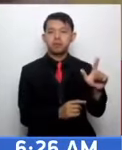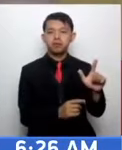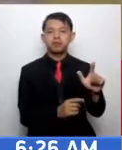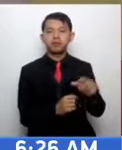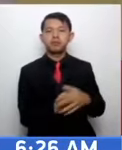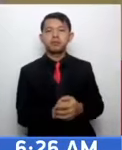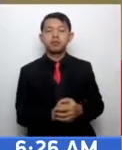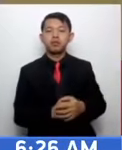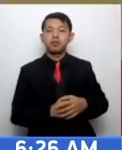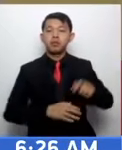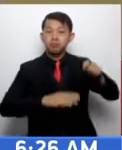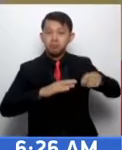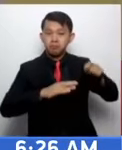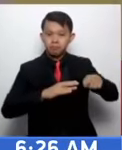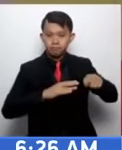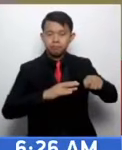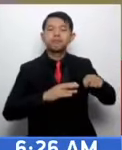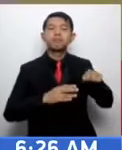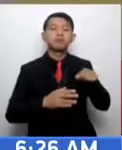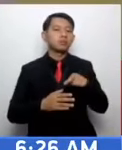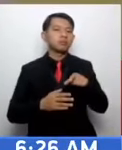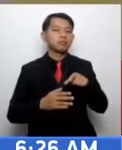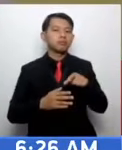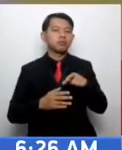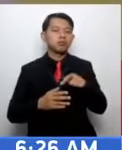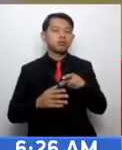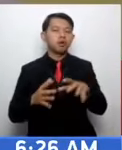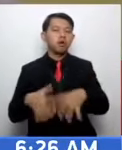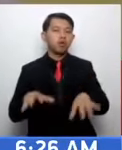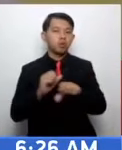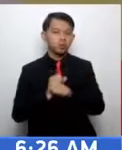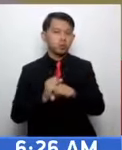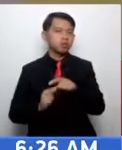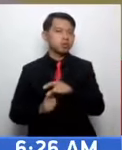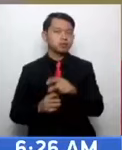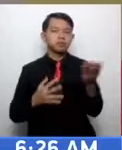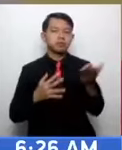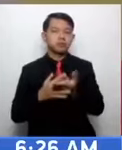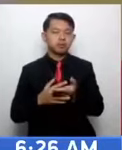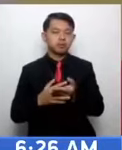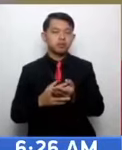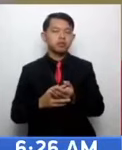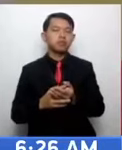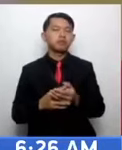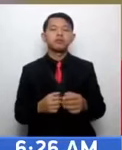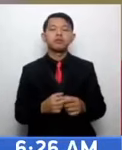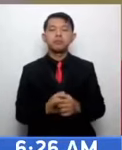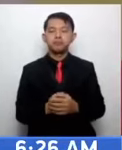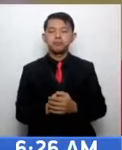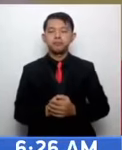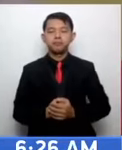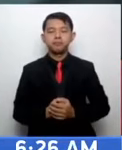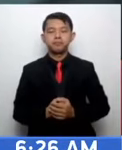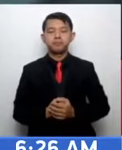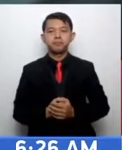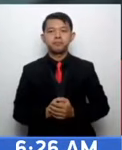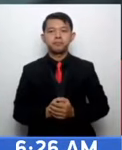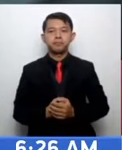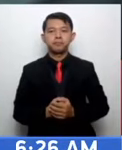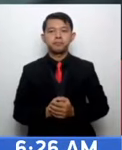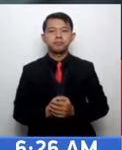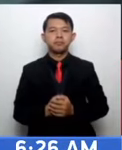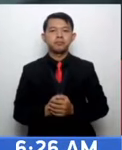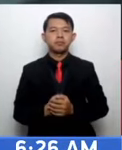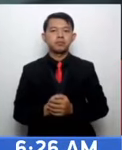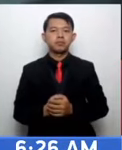sa kanyang illegal recruitment at syndicated and large-scale illegal recruitment. Inaresto si Sonsa sa Naiya Terminal 3 noong July